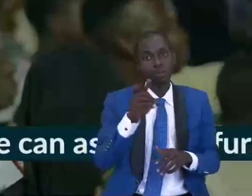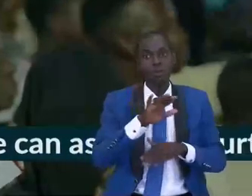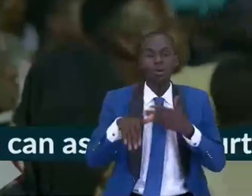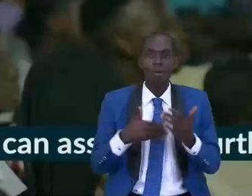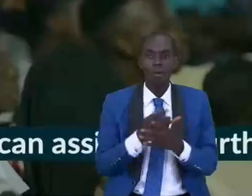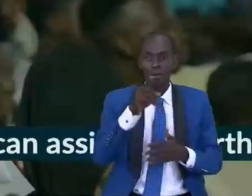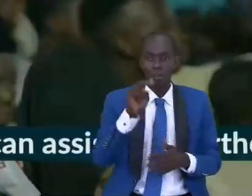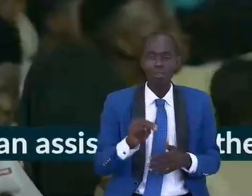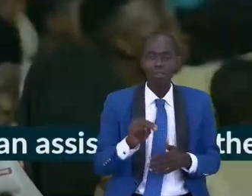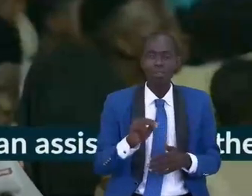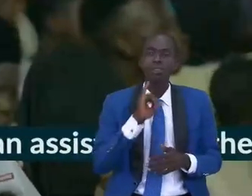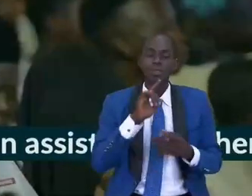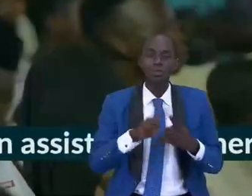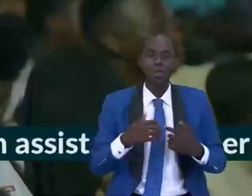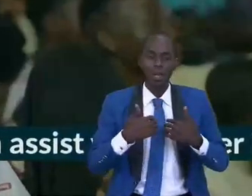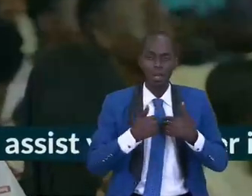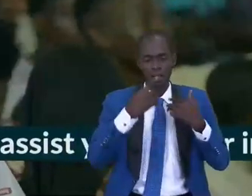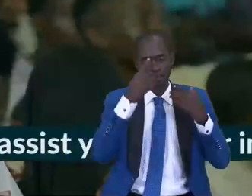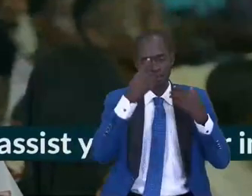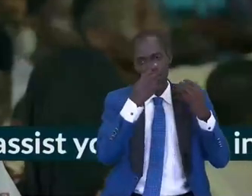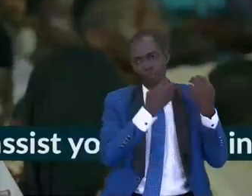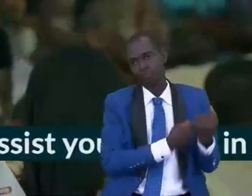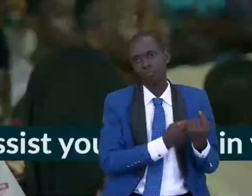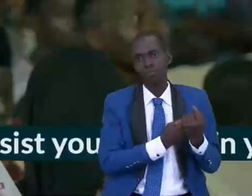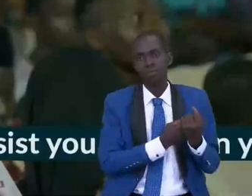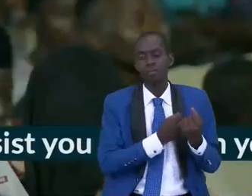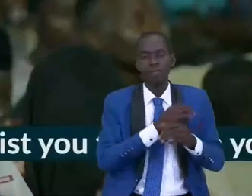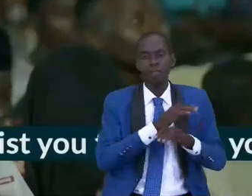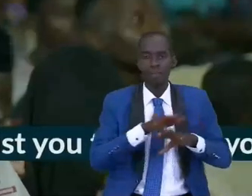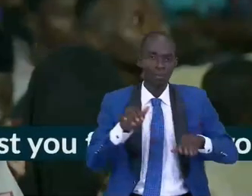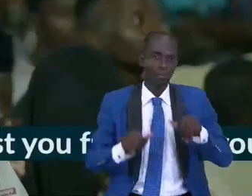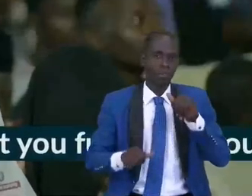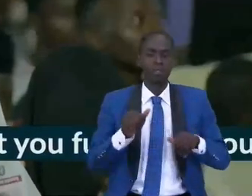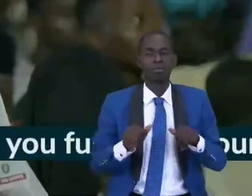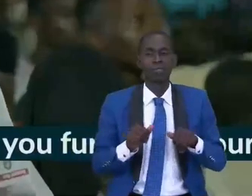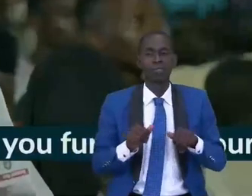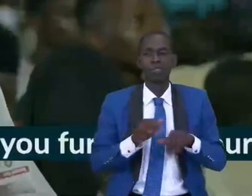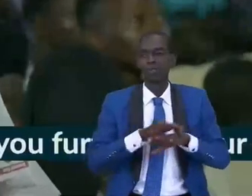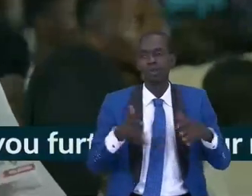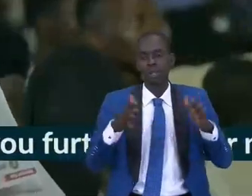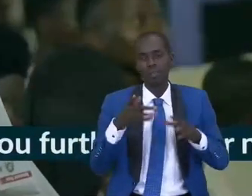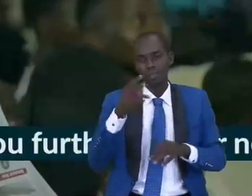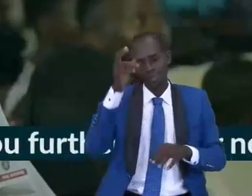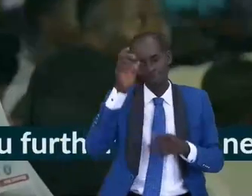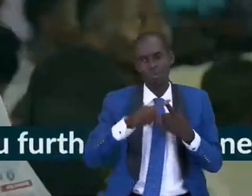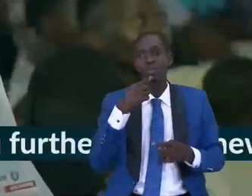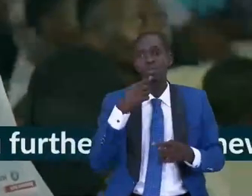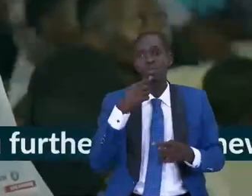Que le reste de ce moment soit pour chercher la face du Seigneur.